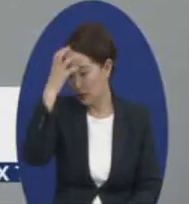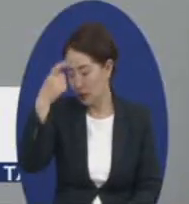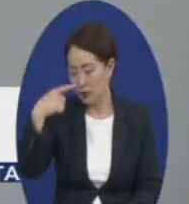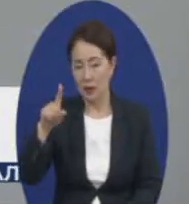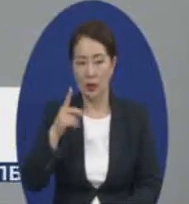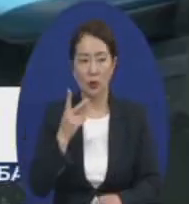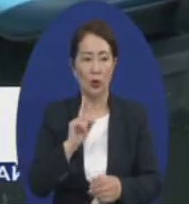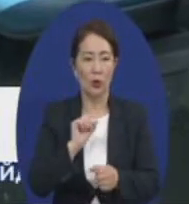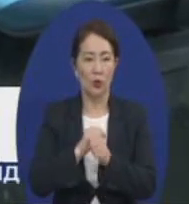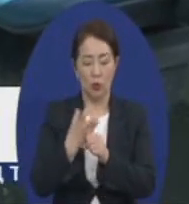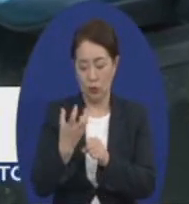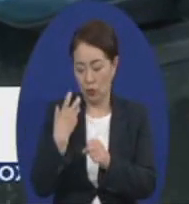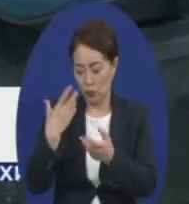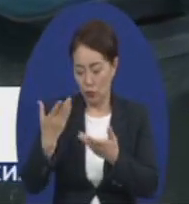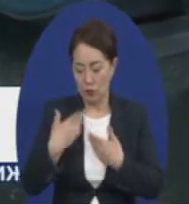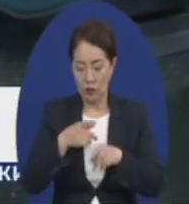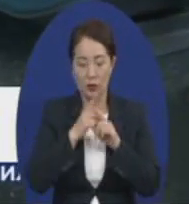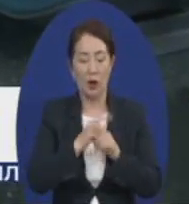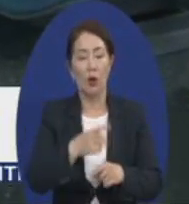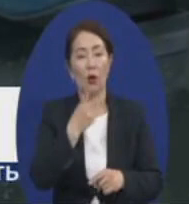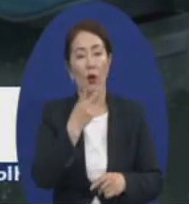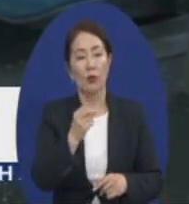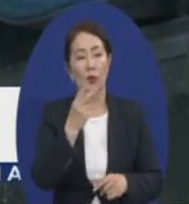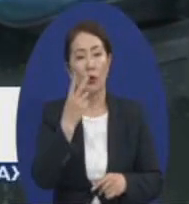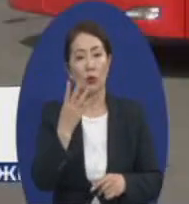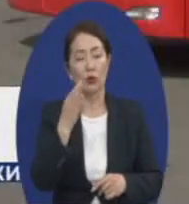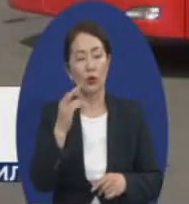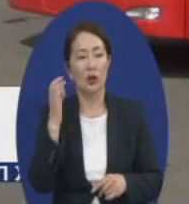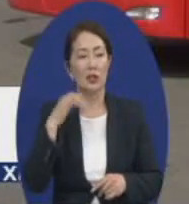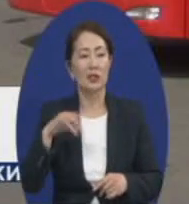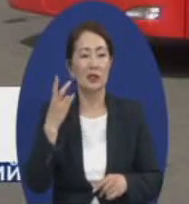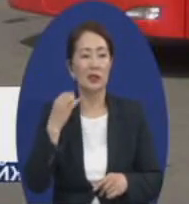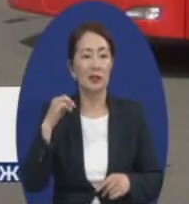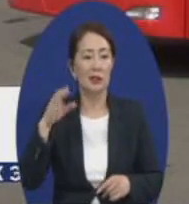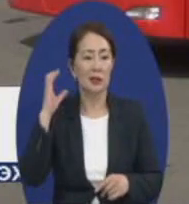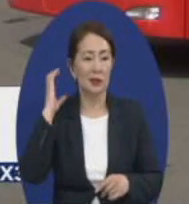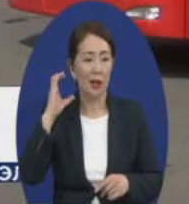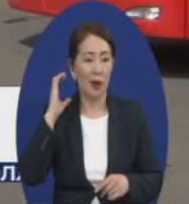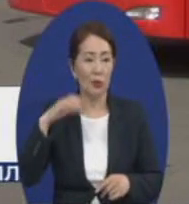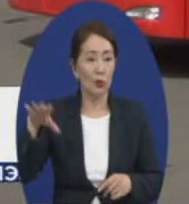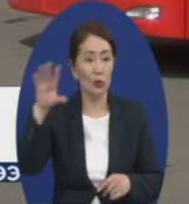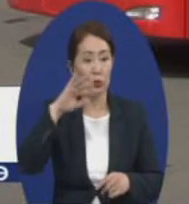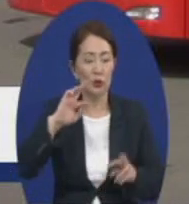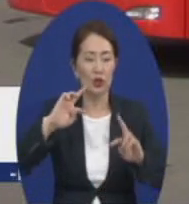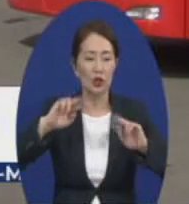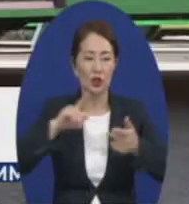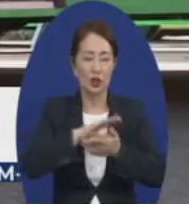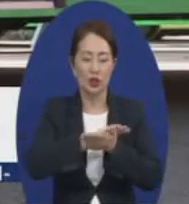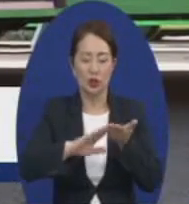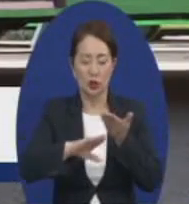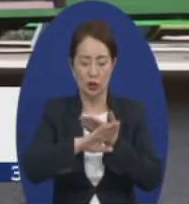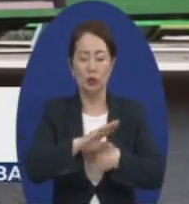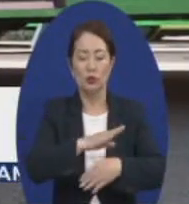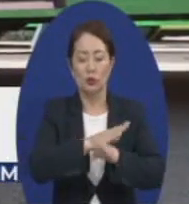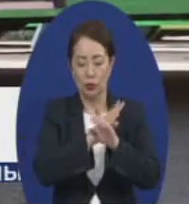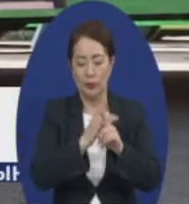газраас үүрэг чиглэл өгсөний дагуу 2024 он гэхэд нийтийн тээврийн автобуснуудыг бүрэн шинжилж дуусна. Мөн